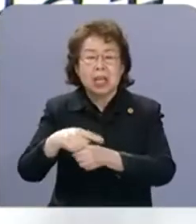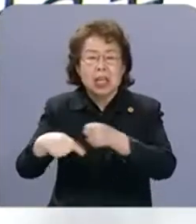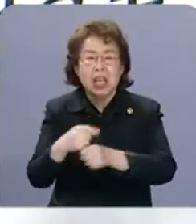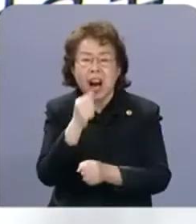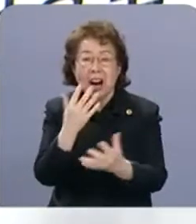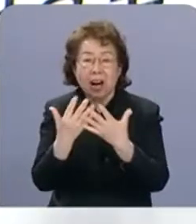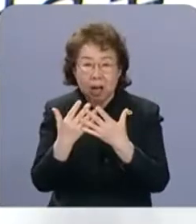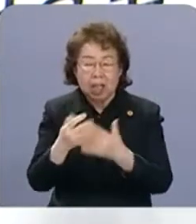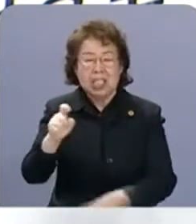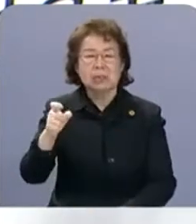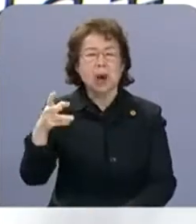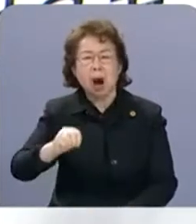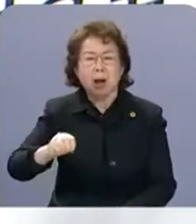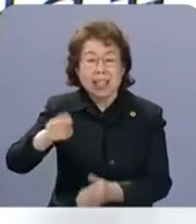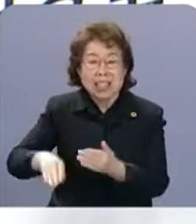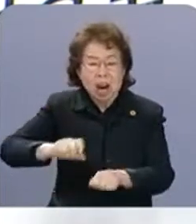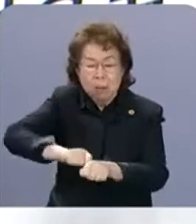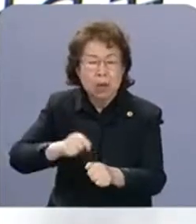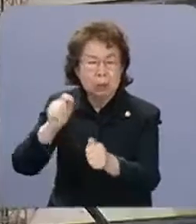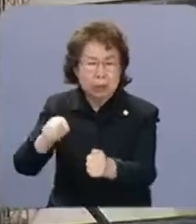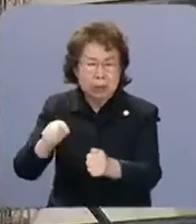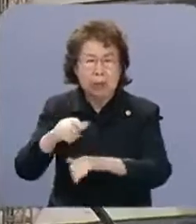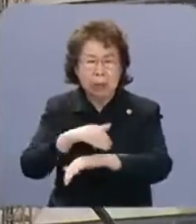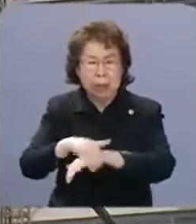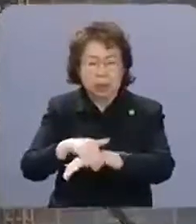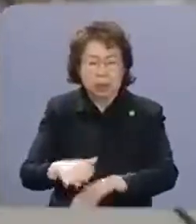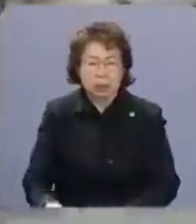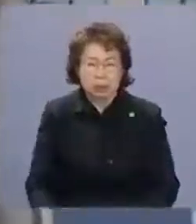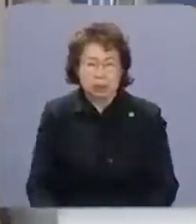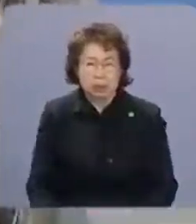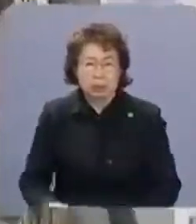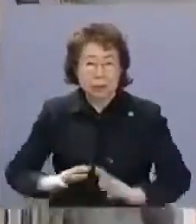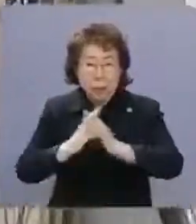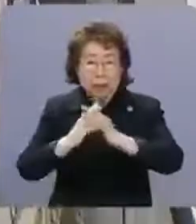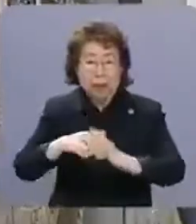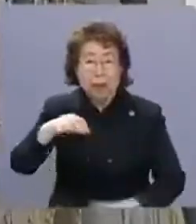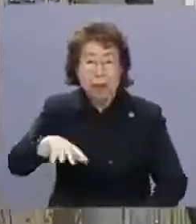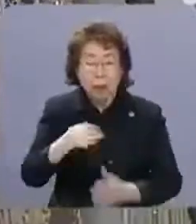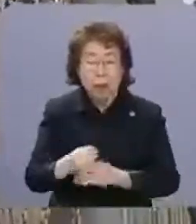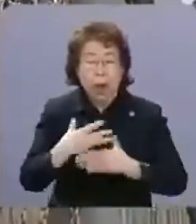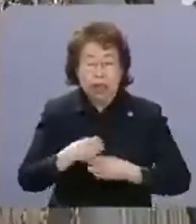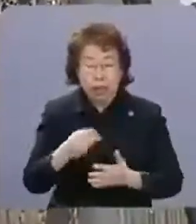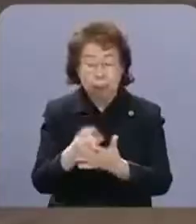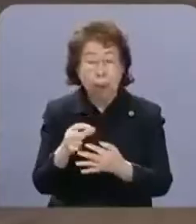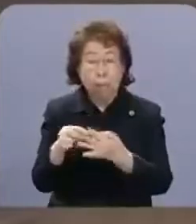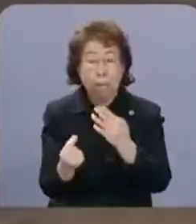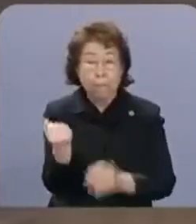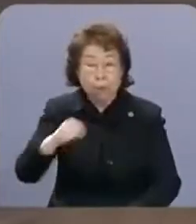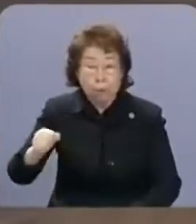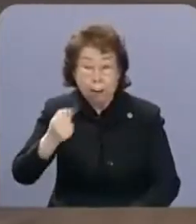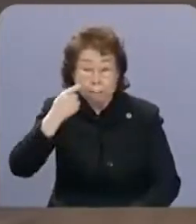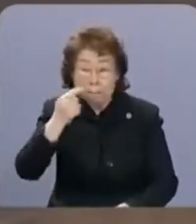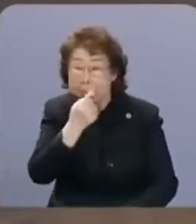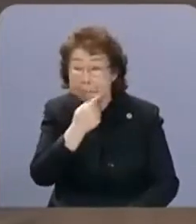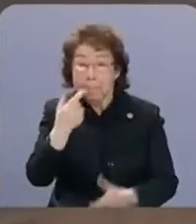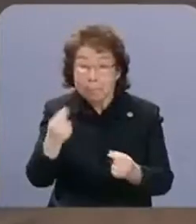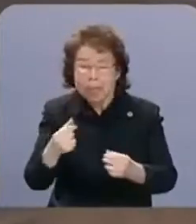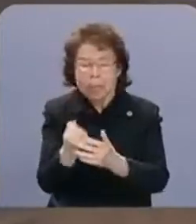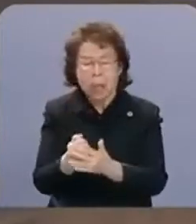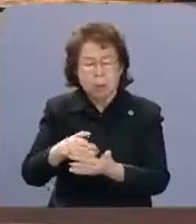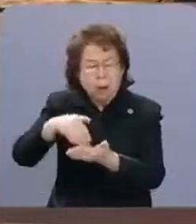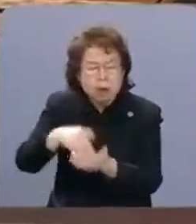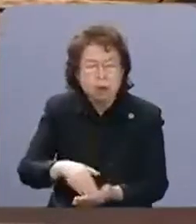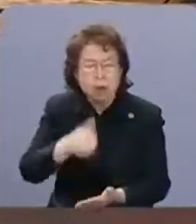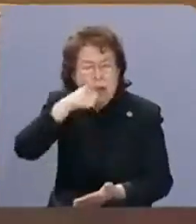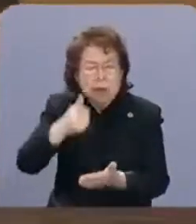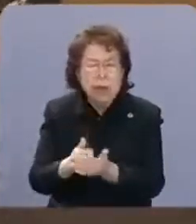10억원 이하의 벌금을 물 입니다 경찰은 이 공사현장에서 안전수칙을 위반한 사실이 확인됐다 며 중 대지의 처벌법